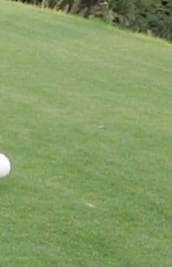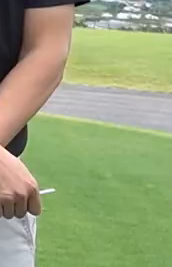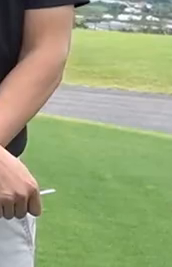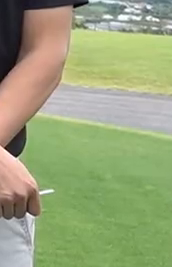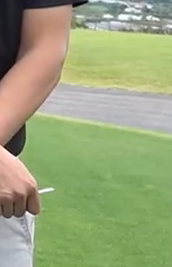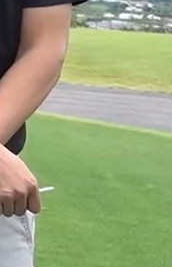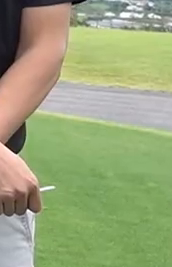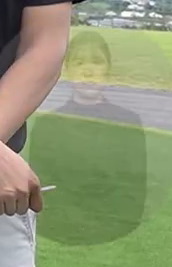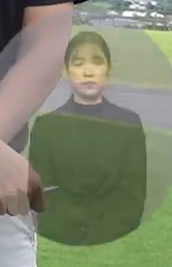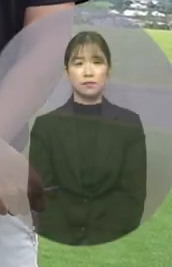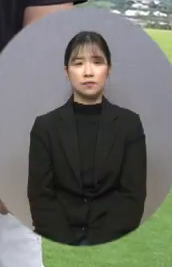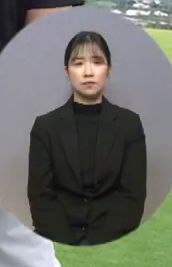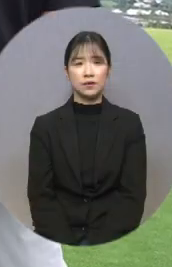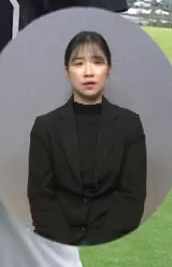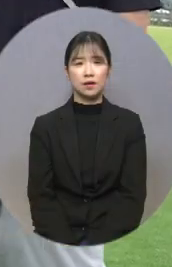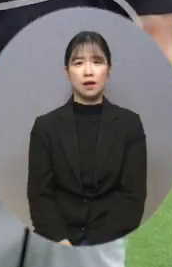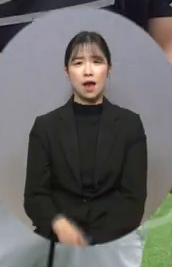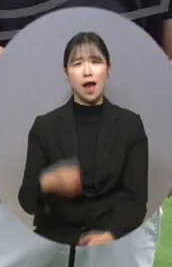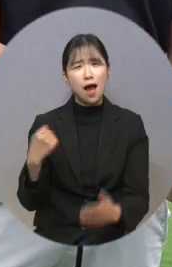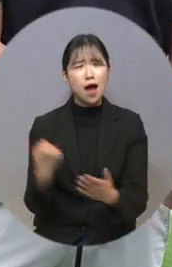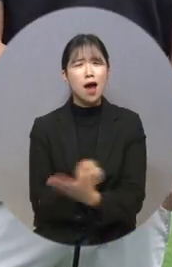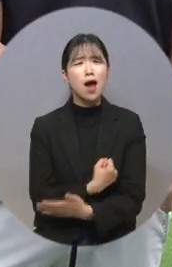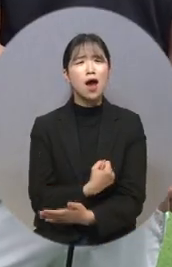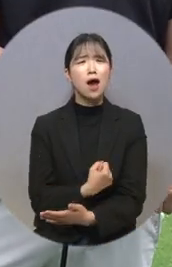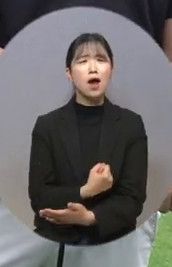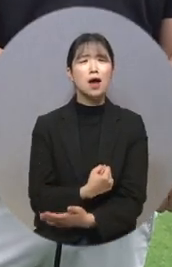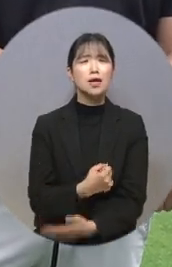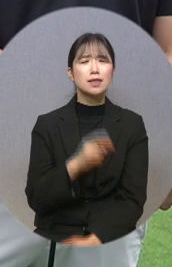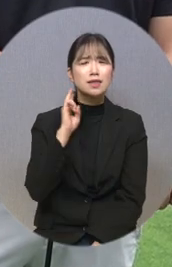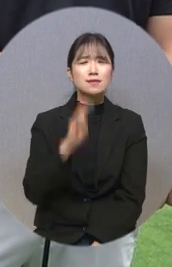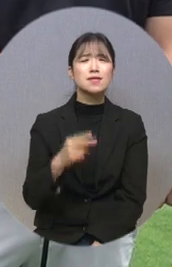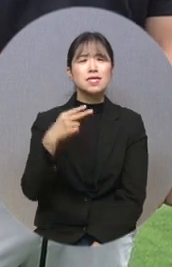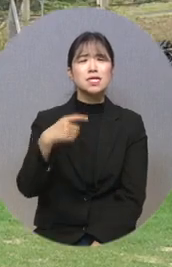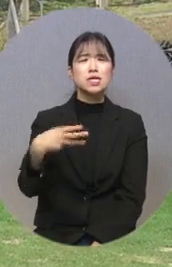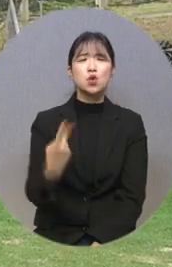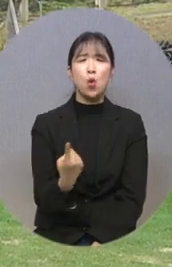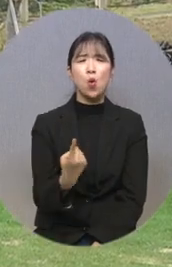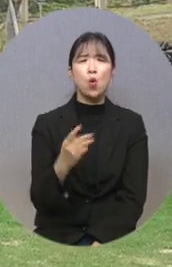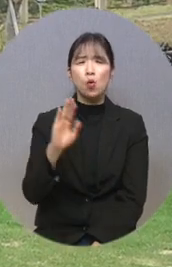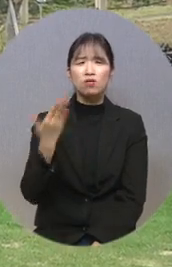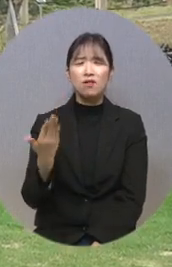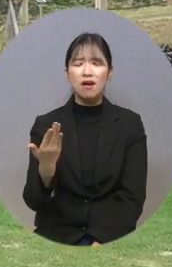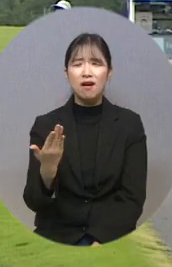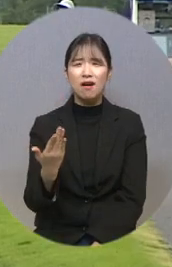아이고! 어우, 시간 들어온가? 걸렸다.